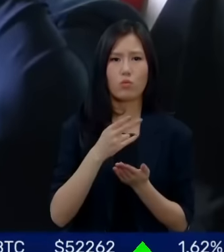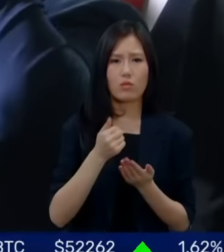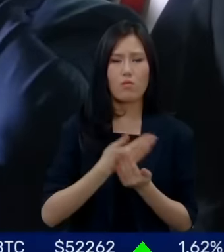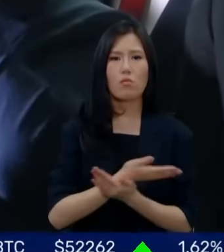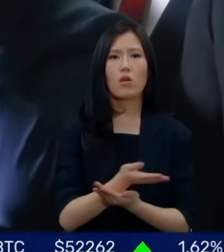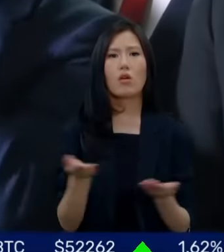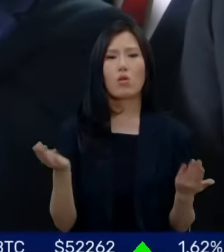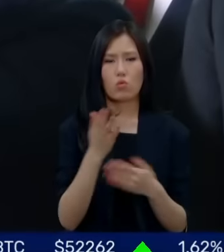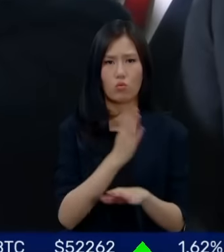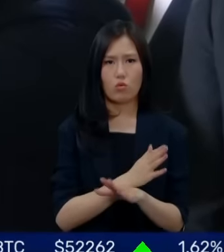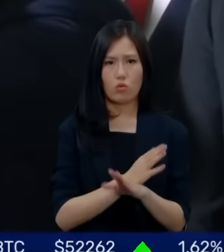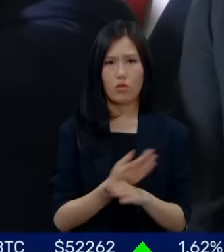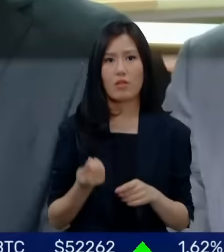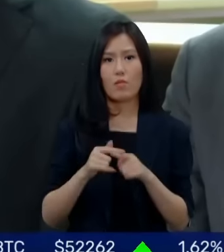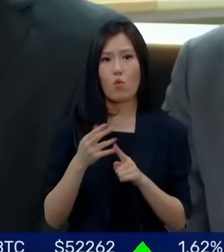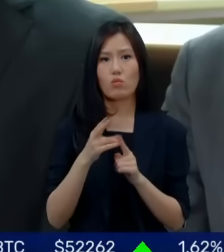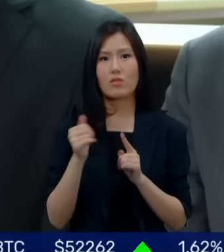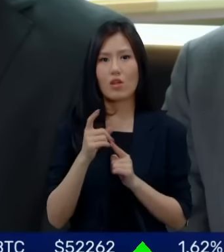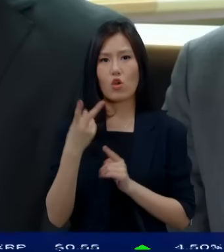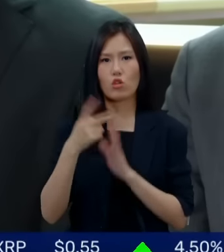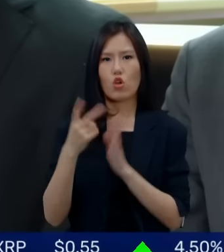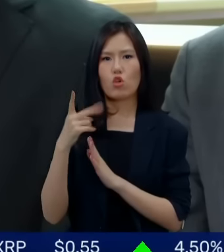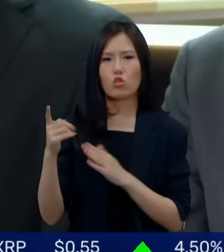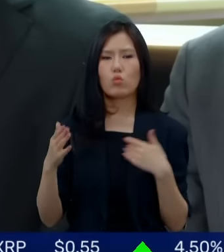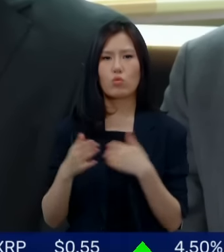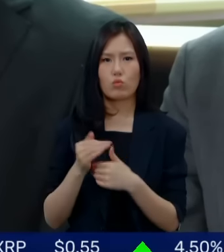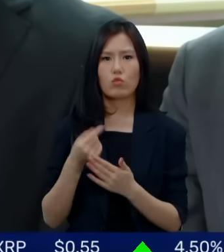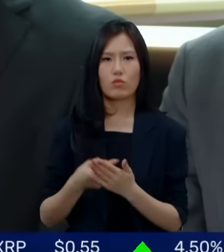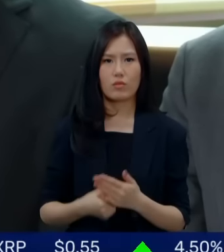хувьцааны захиалгын сарын 21-ний өдрийг хүртэл үргэлжлэх юм байна.